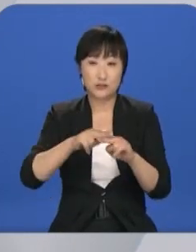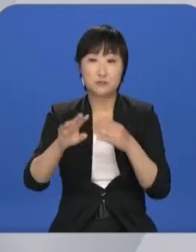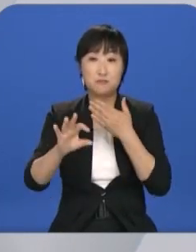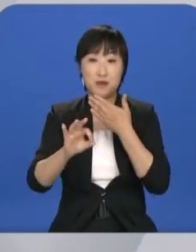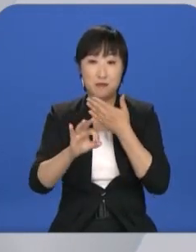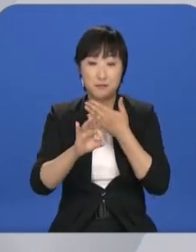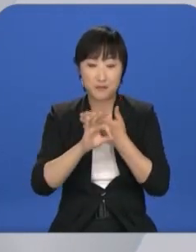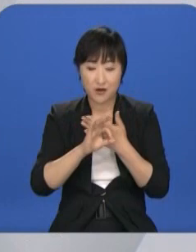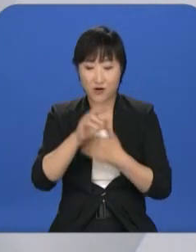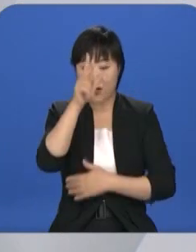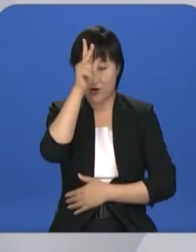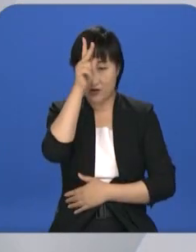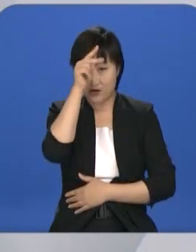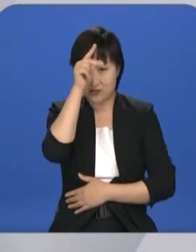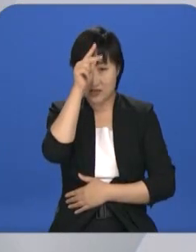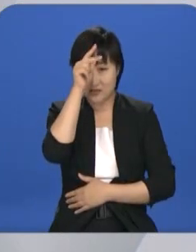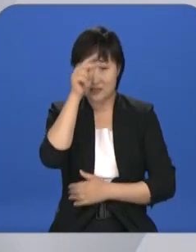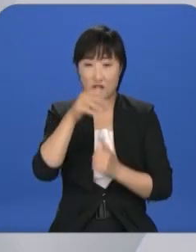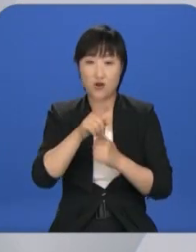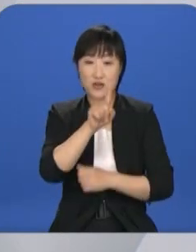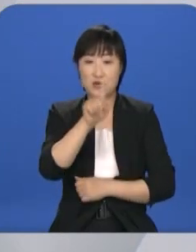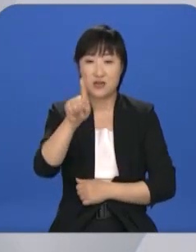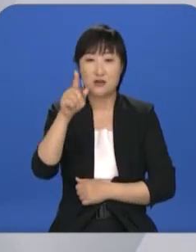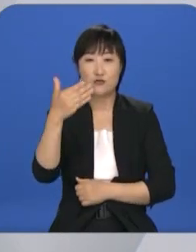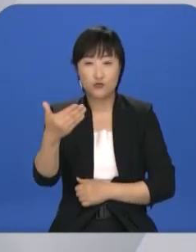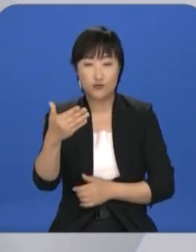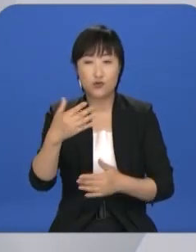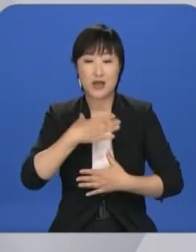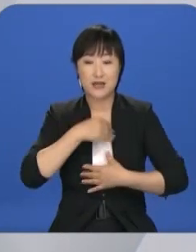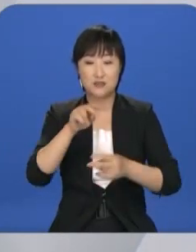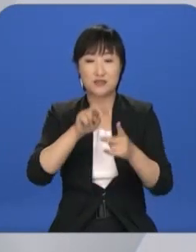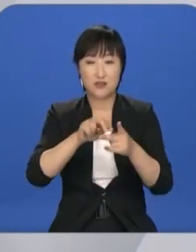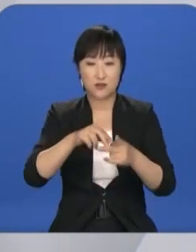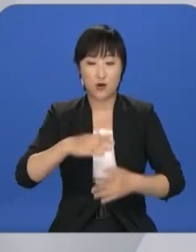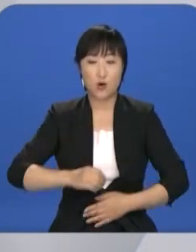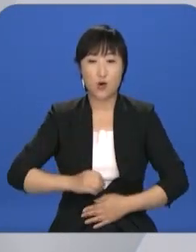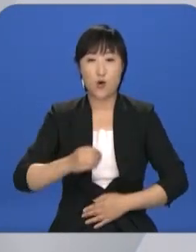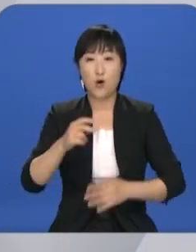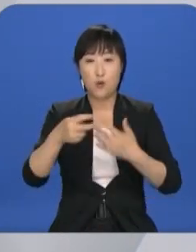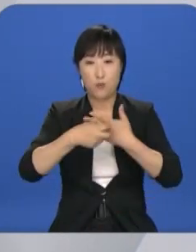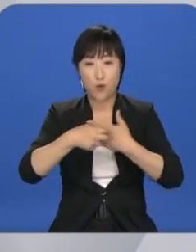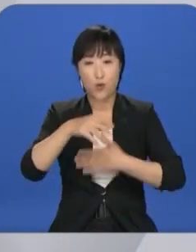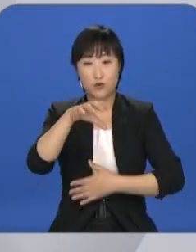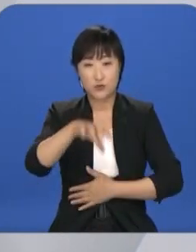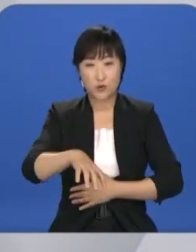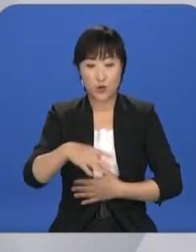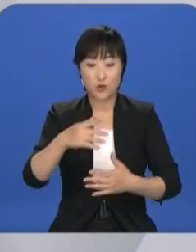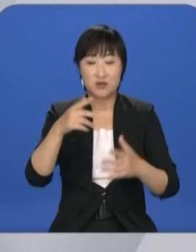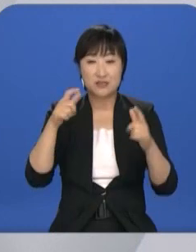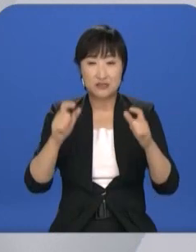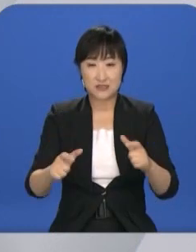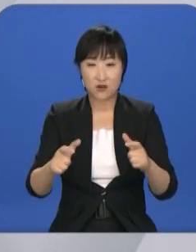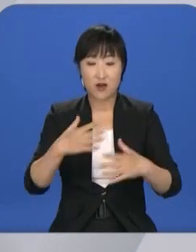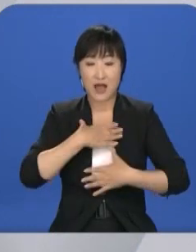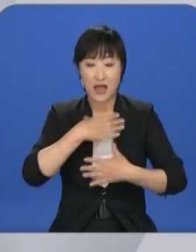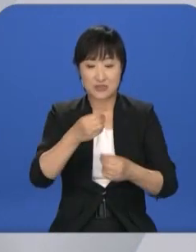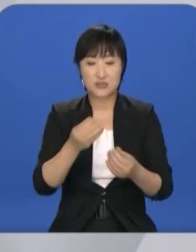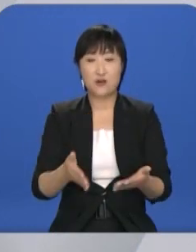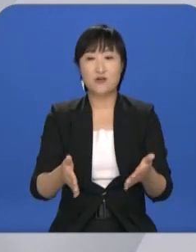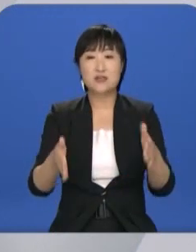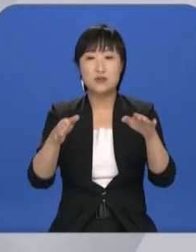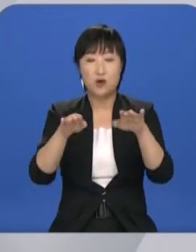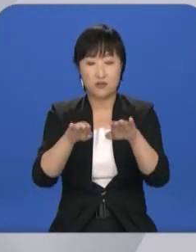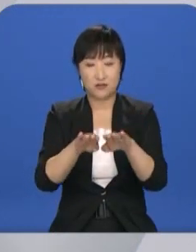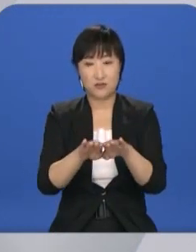된다면 경찰서 119 안전센터, 보건소 등 지역 안전지수와 관련 있는